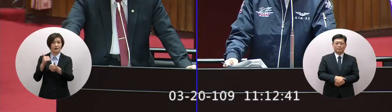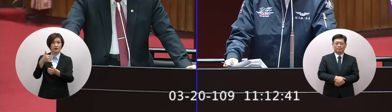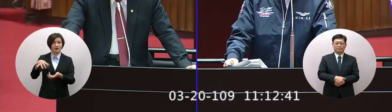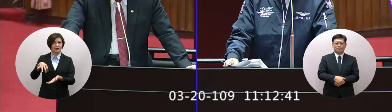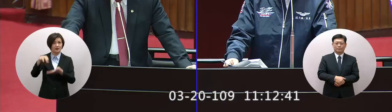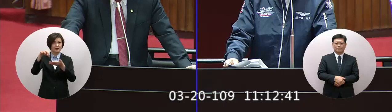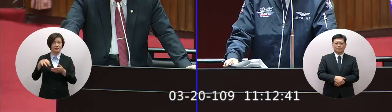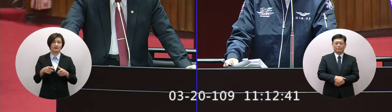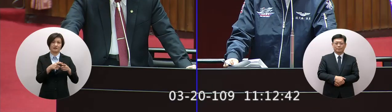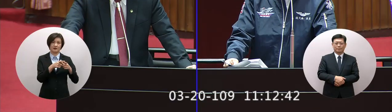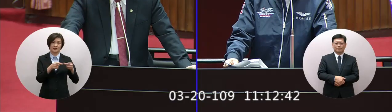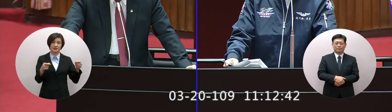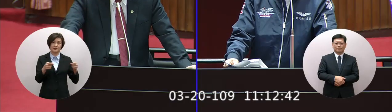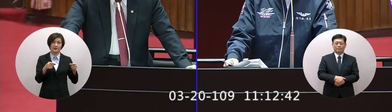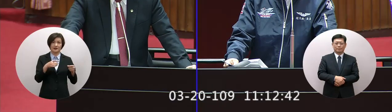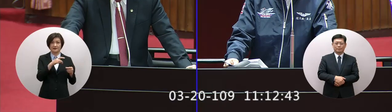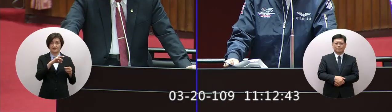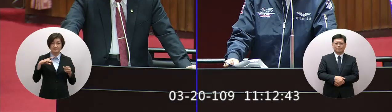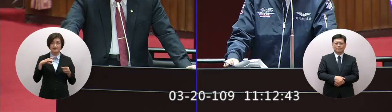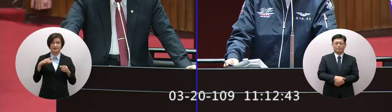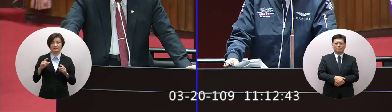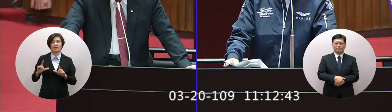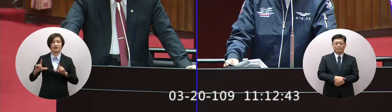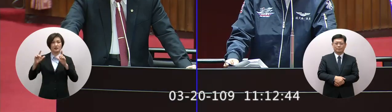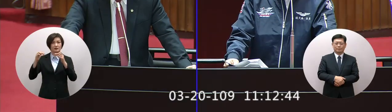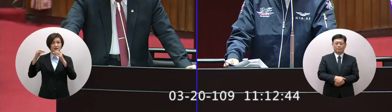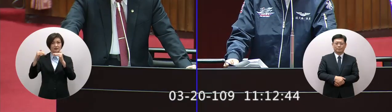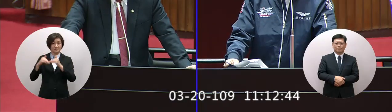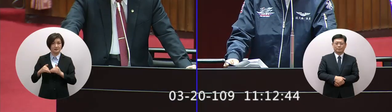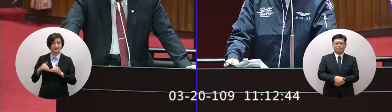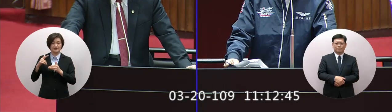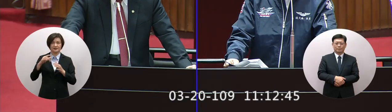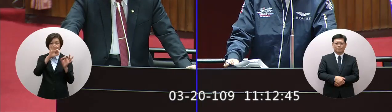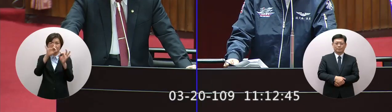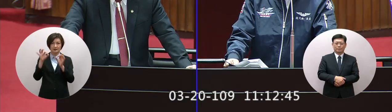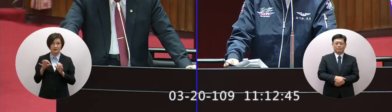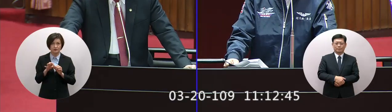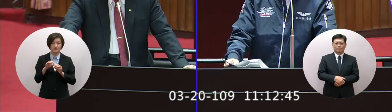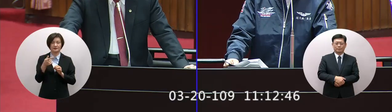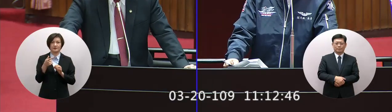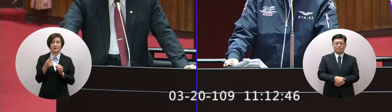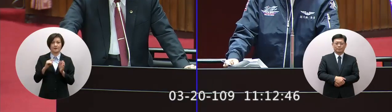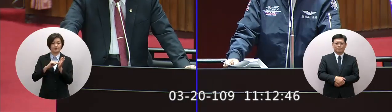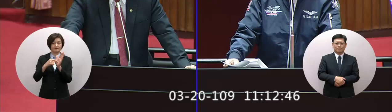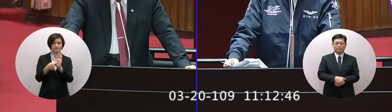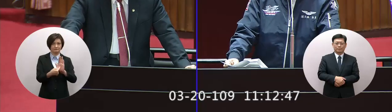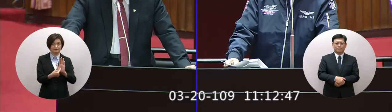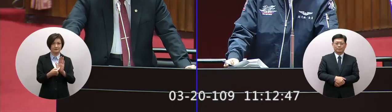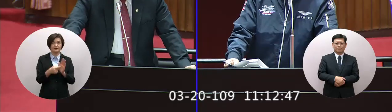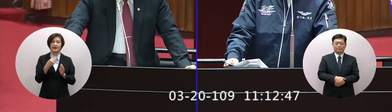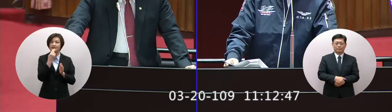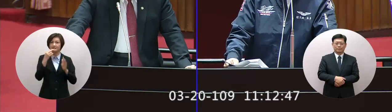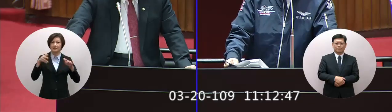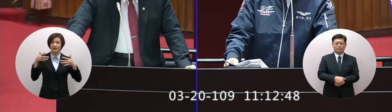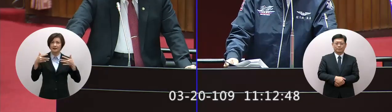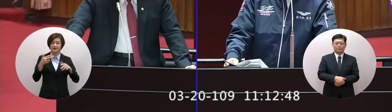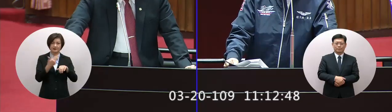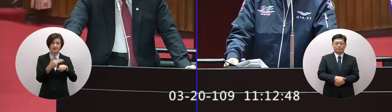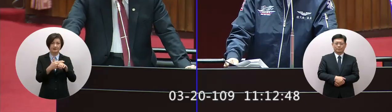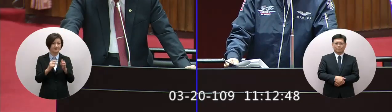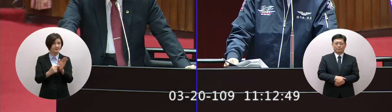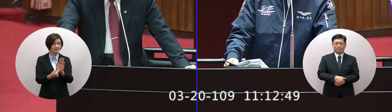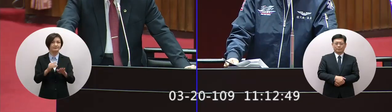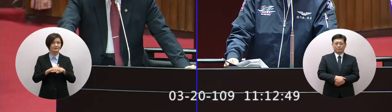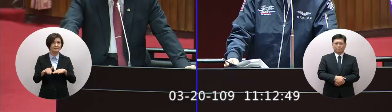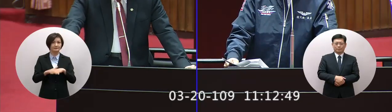本呢这一次利用东京奥运也要展现它的氢能科技跟应用方面。那这个